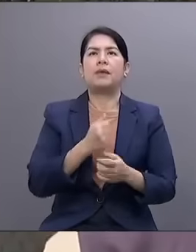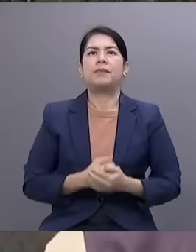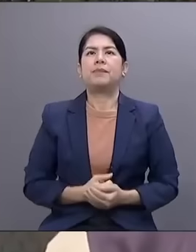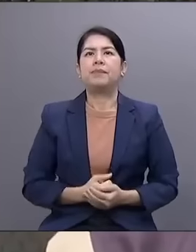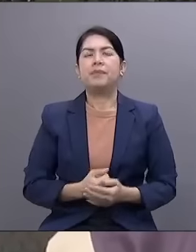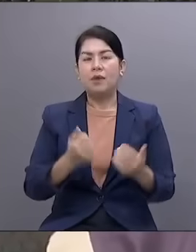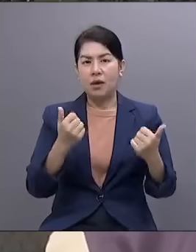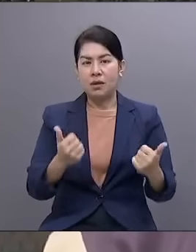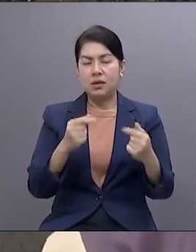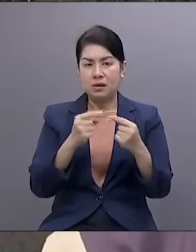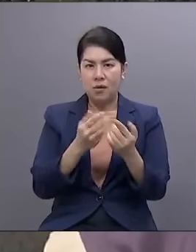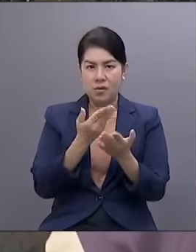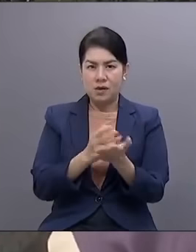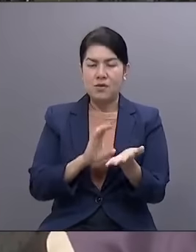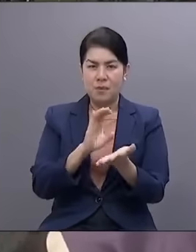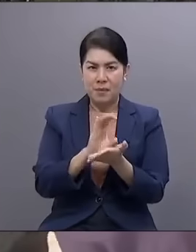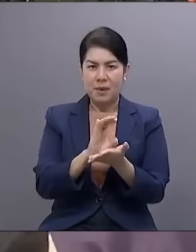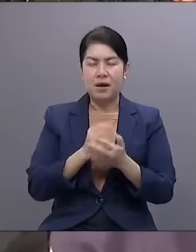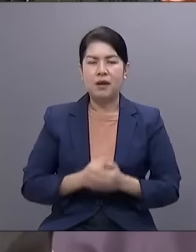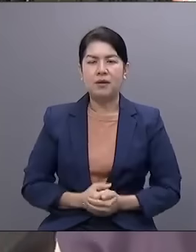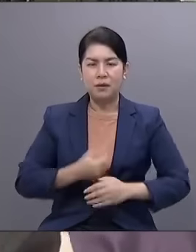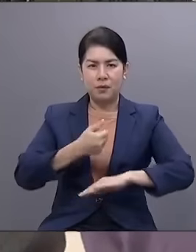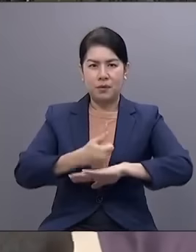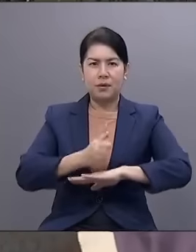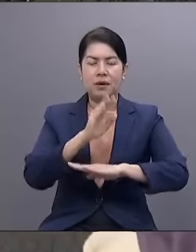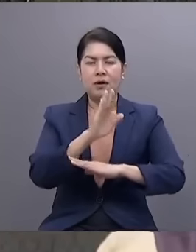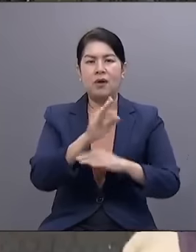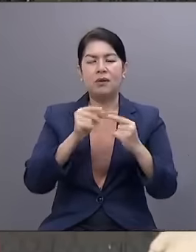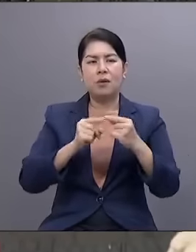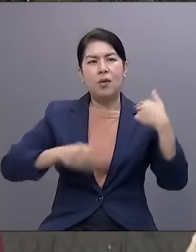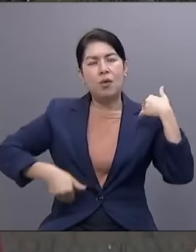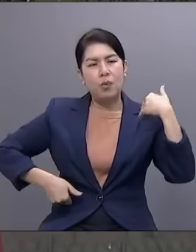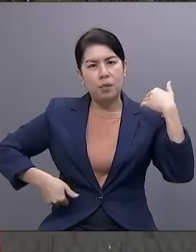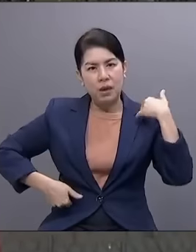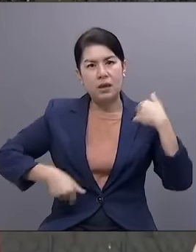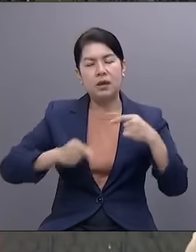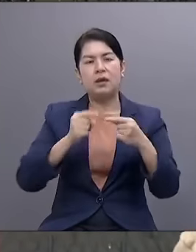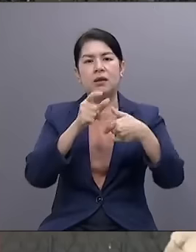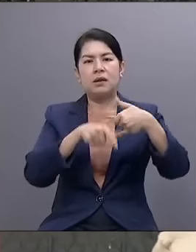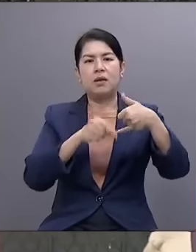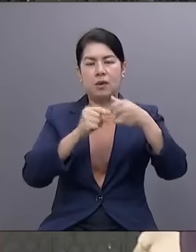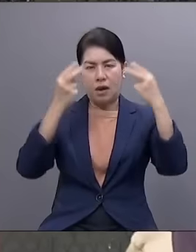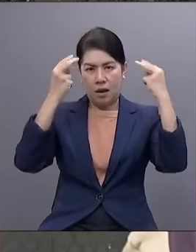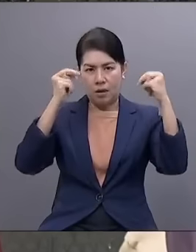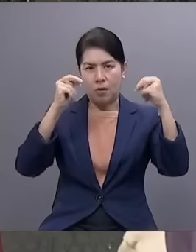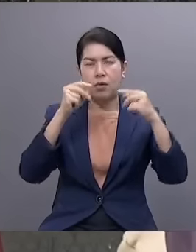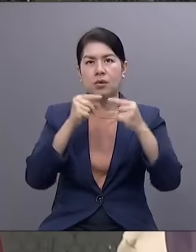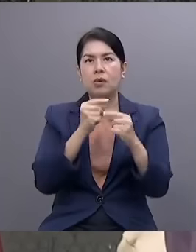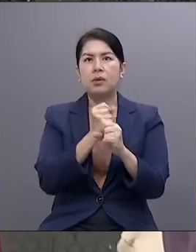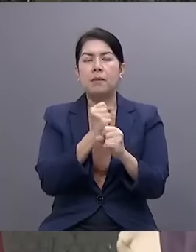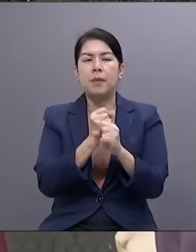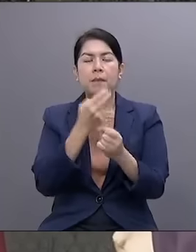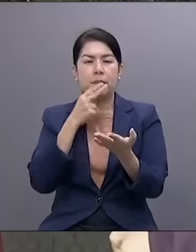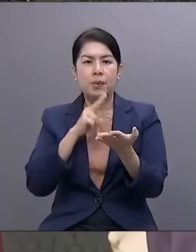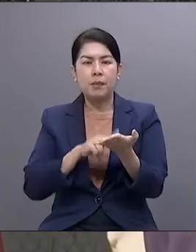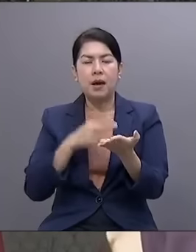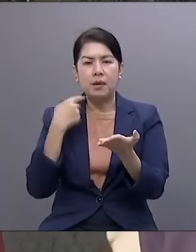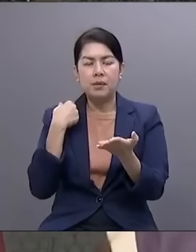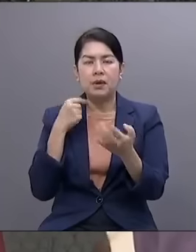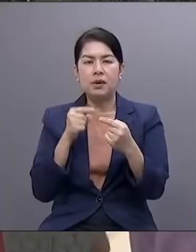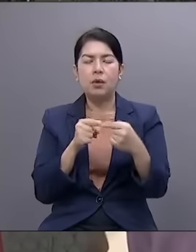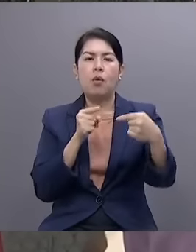ครับได้ทางผู้ว่าราชการจังหวัดลพบุรีนะครับแล้วก็นายกเทศมนตรีเมืองลพบุรีก็ได้ทำเรื่องผ่านไปที่อธิบ